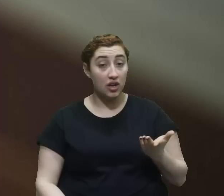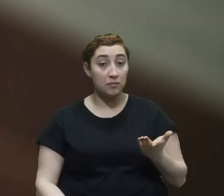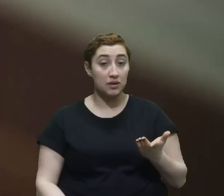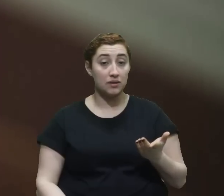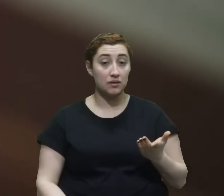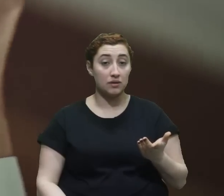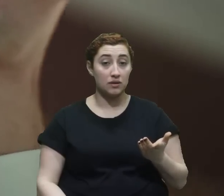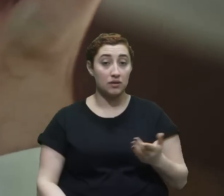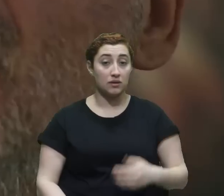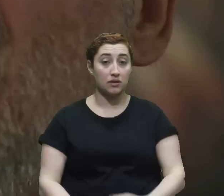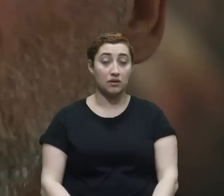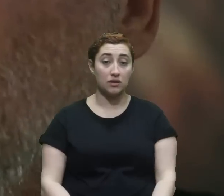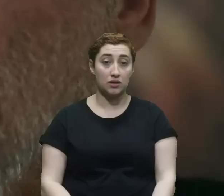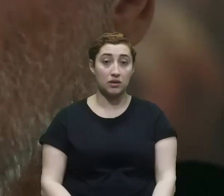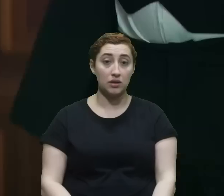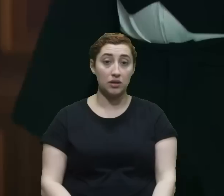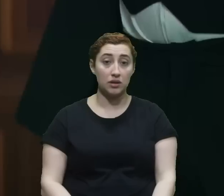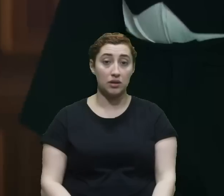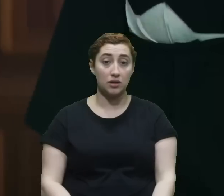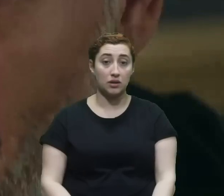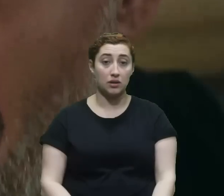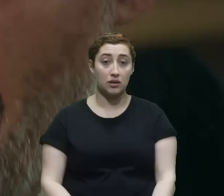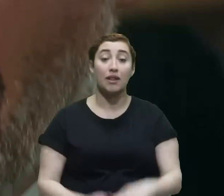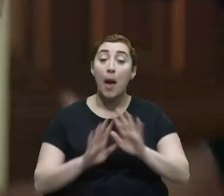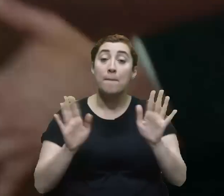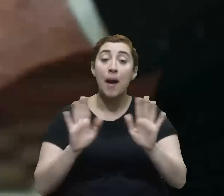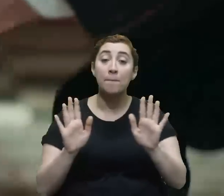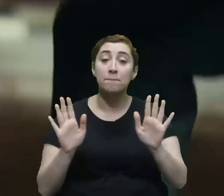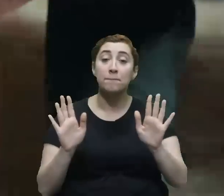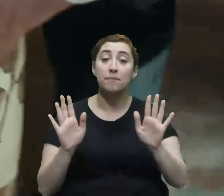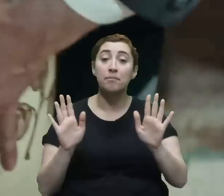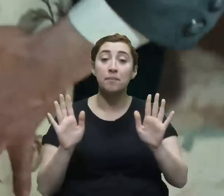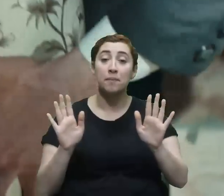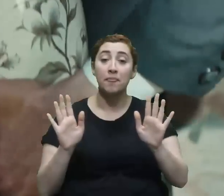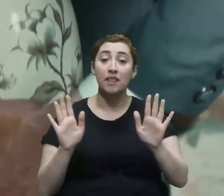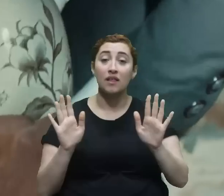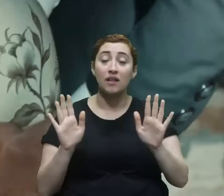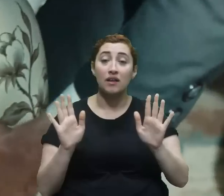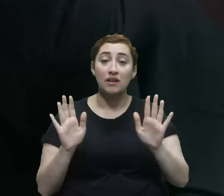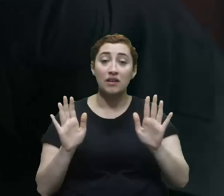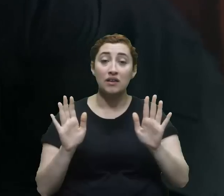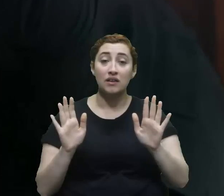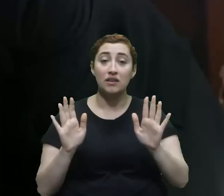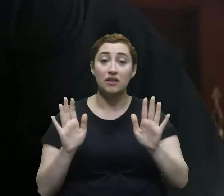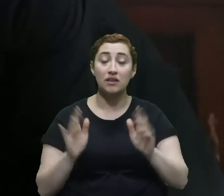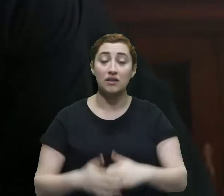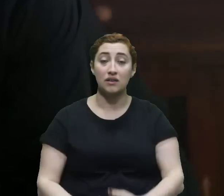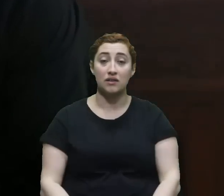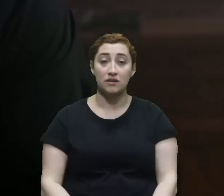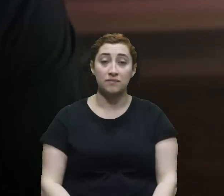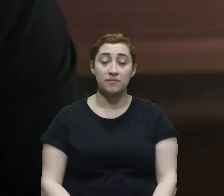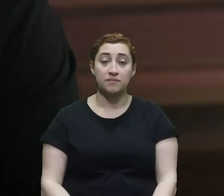mi? Ali vazoyu yüksekten bıraktı. Tamam. Ali tam düşecekken yakaladı